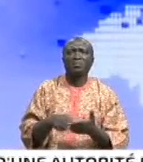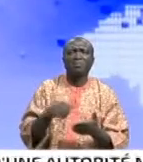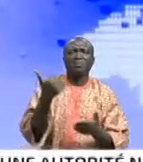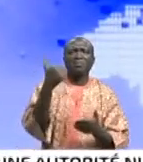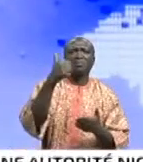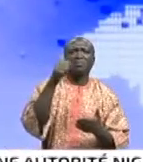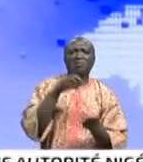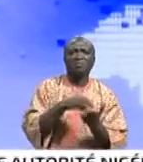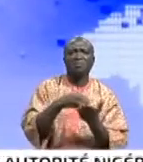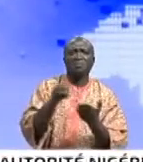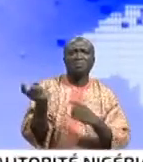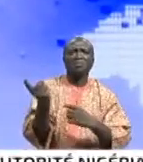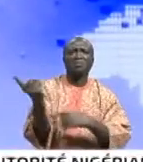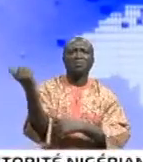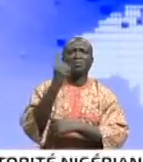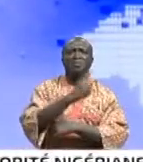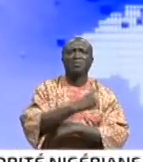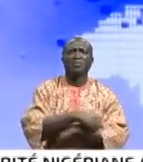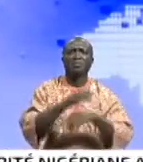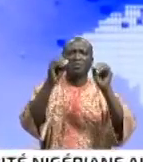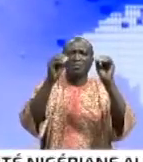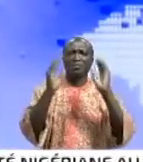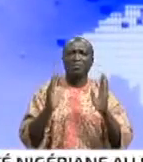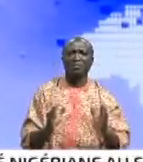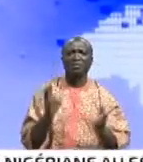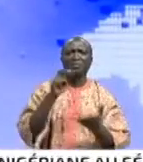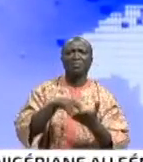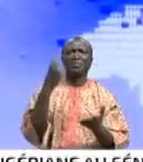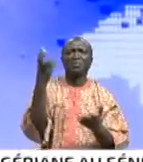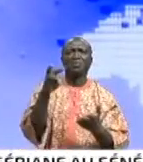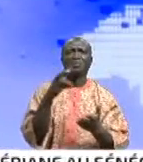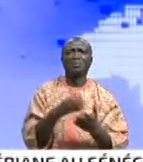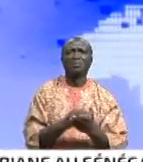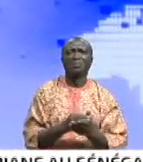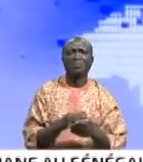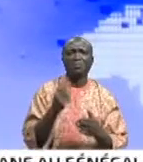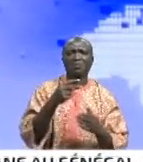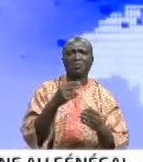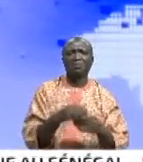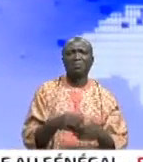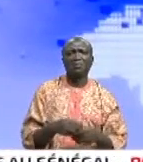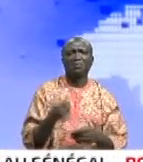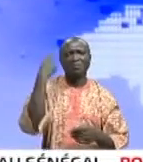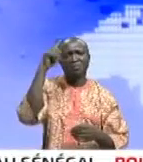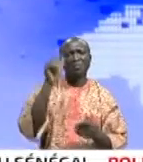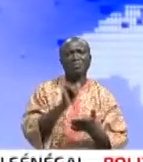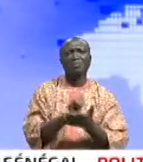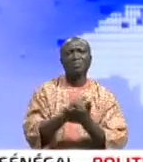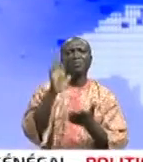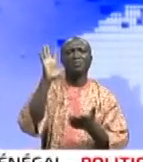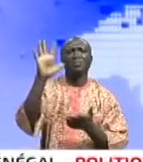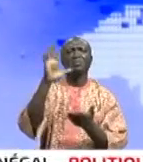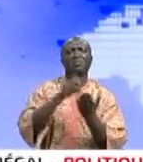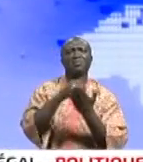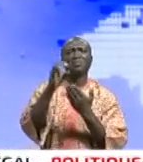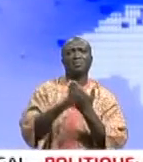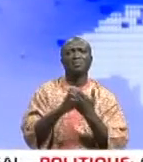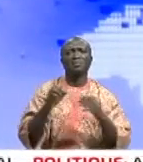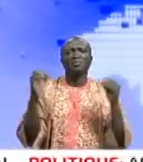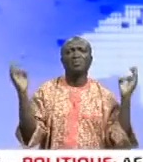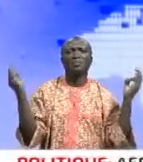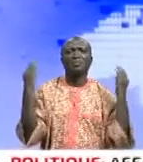célébration de la Journée mondiale des enseignants éditions 2016 a prévu initialement ce 5 octobre les festivités ont été